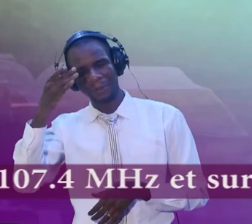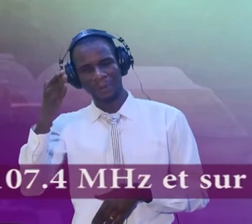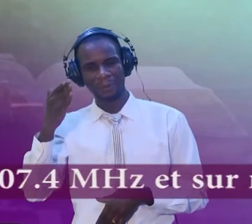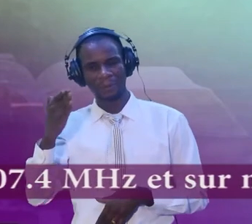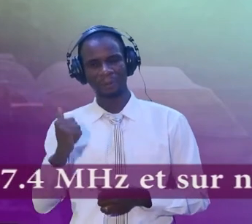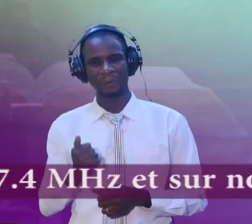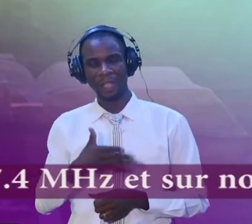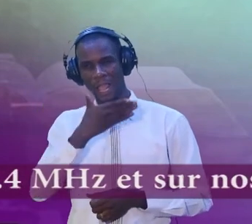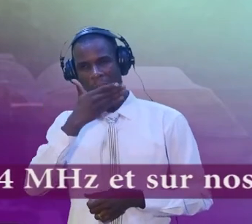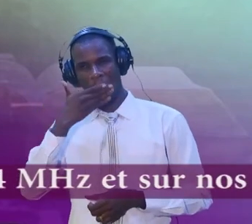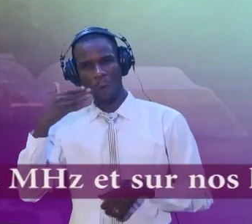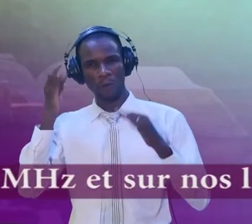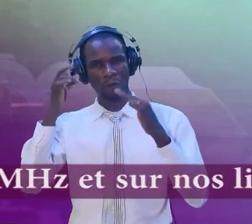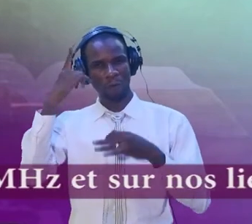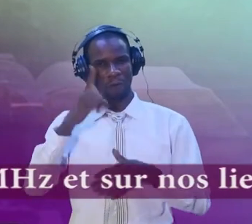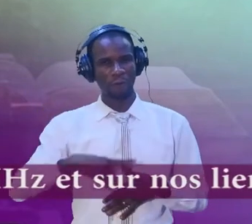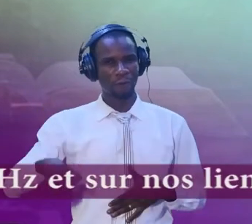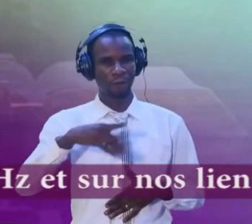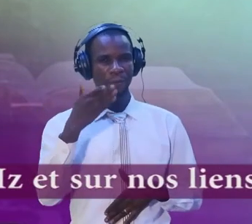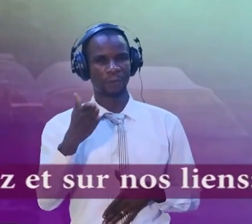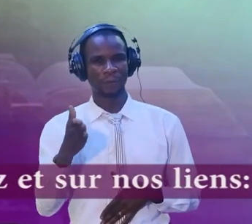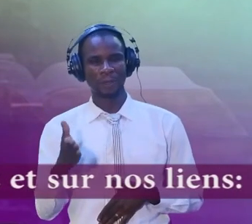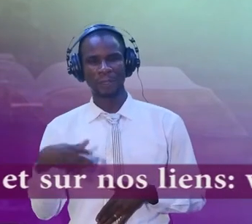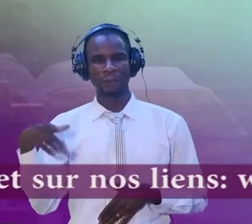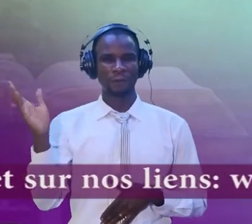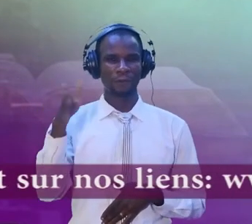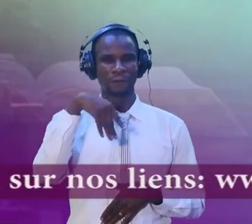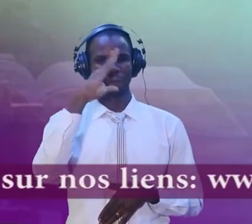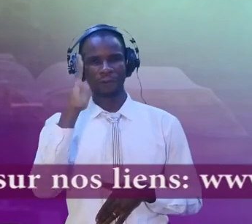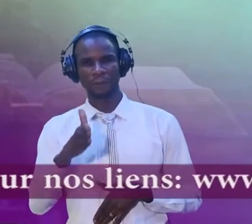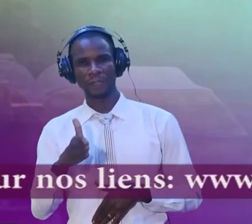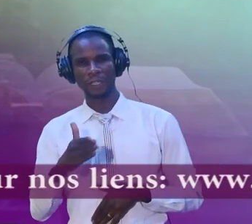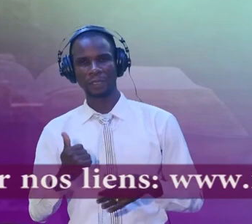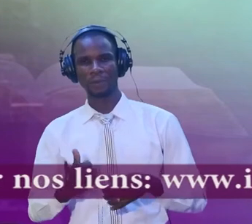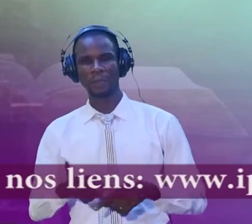Hata umepatwa na shida ya aina gani, lakini kuna hayo habari njema kwako.